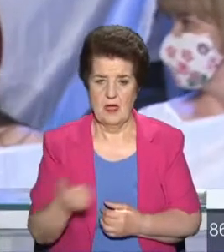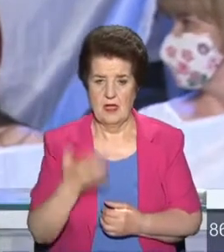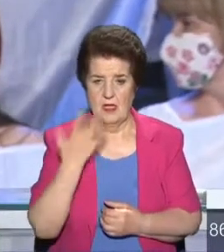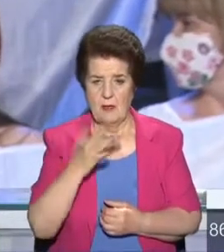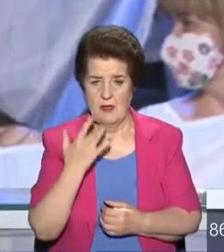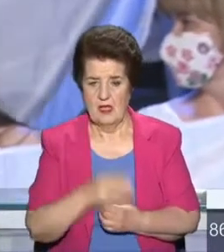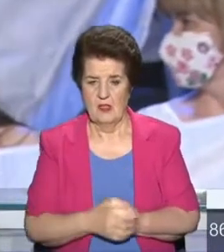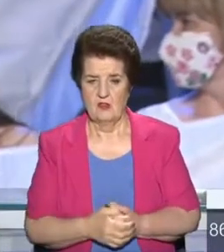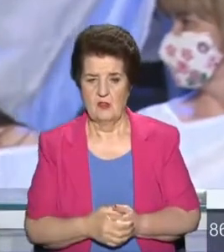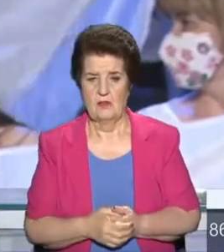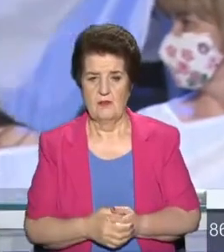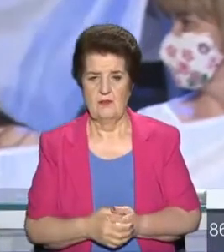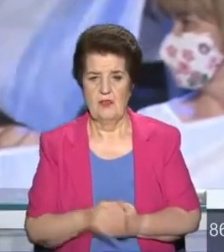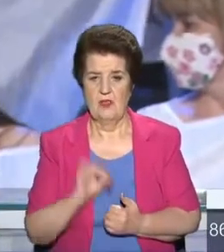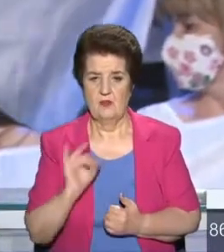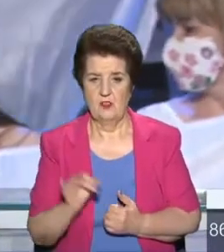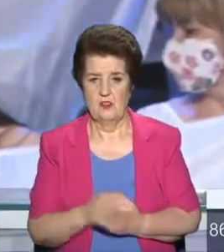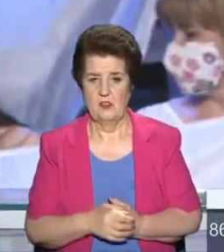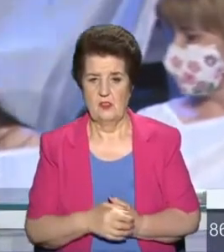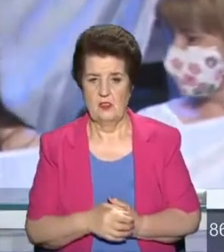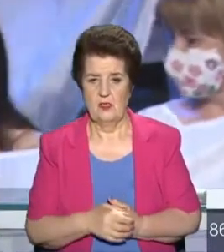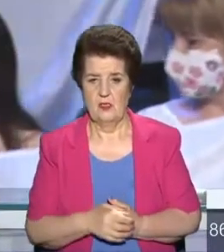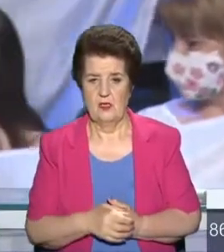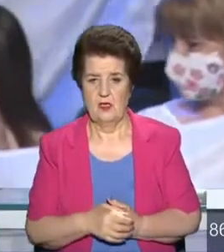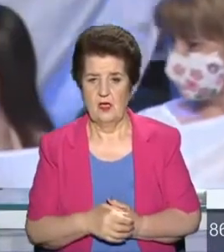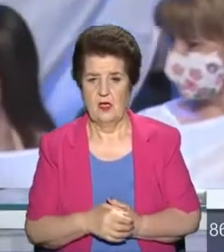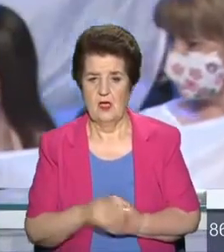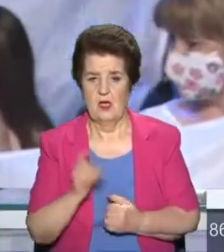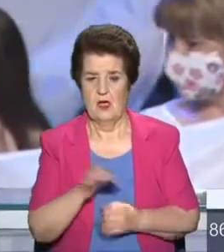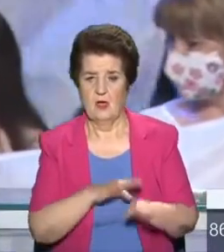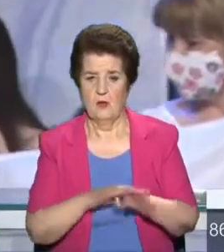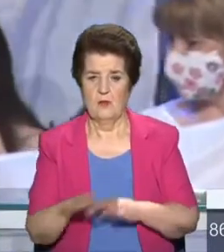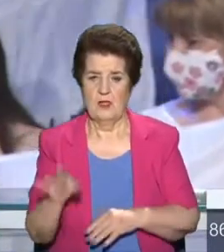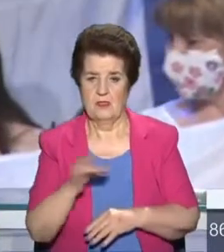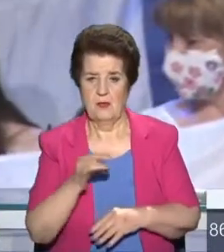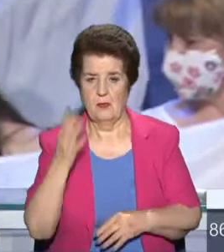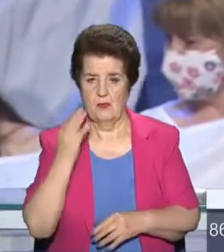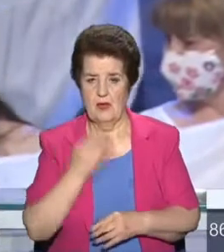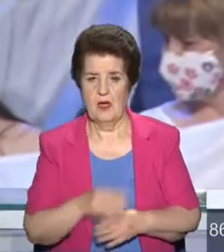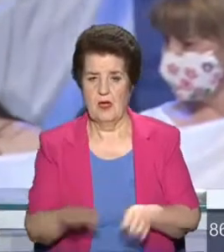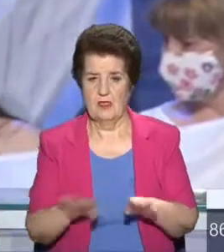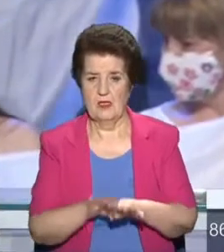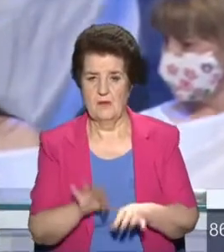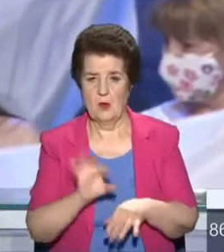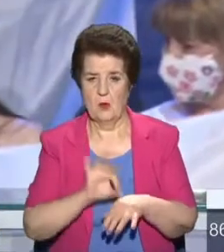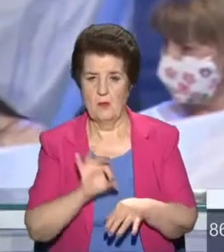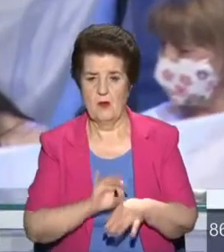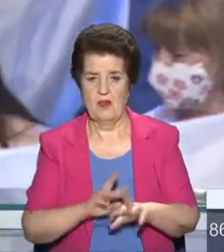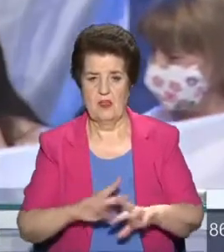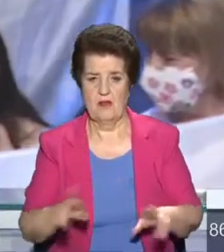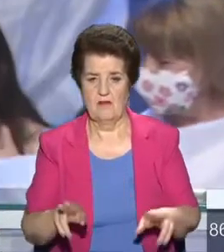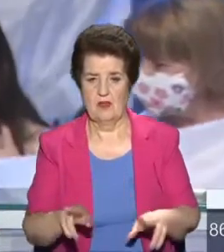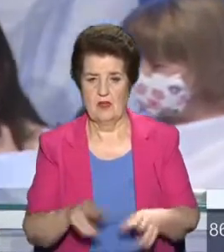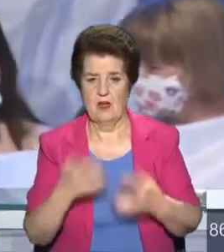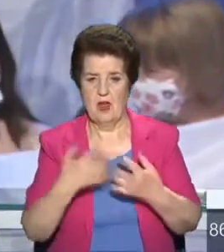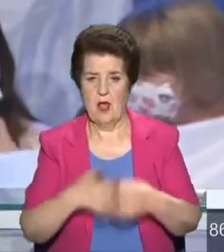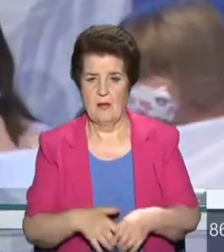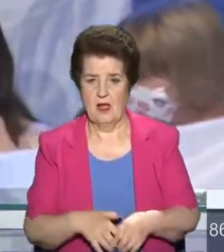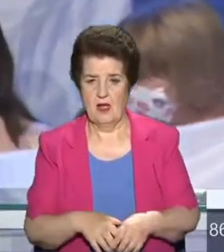Unite ale Americii și mă iar toate fim comparație Republica Moldova seamănă cu un bolnav conectat la aparate